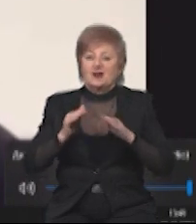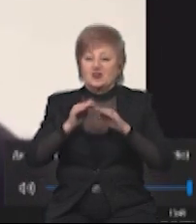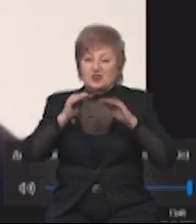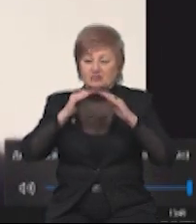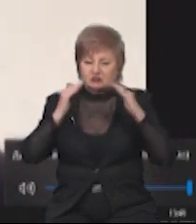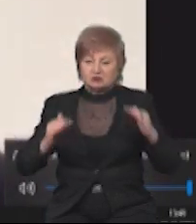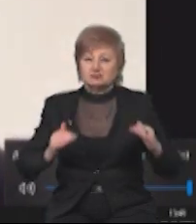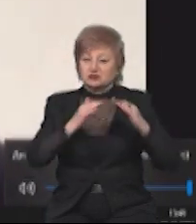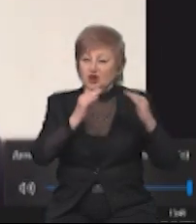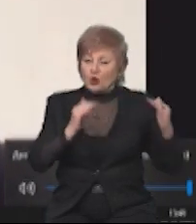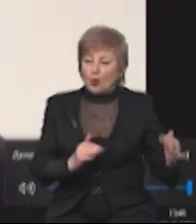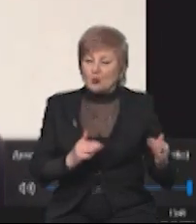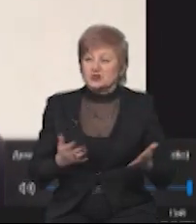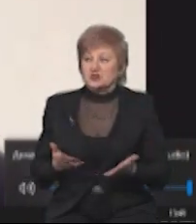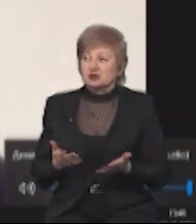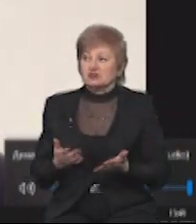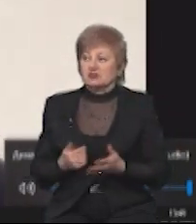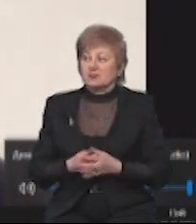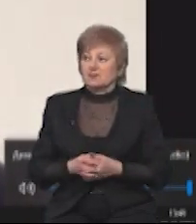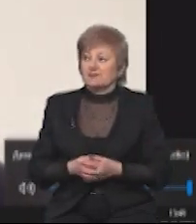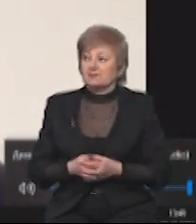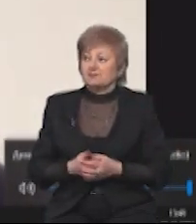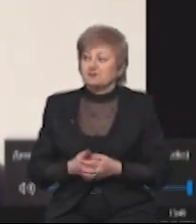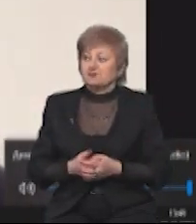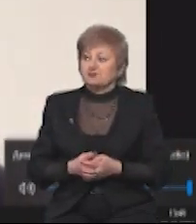то отдельная тема разговора.